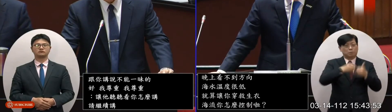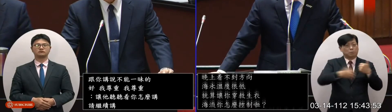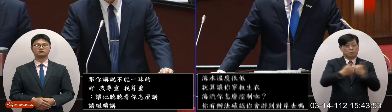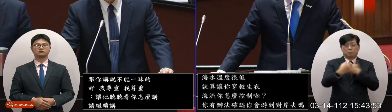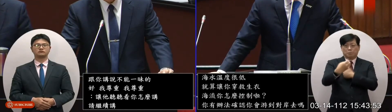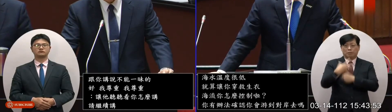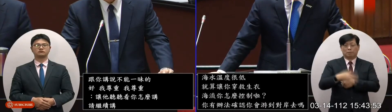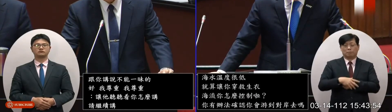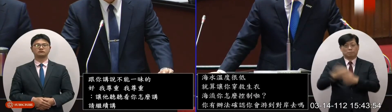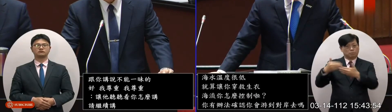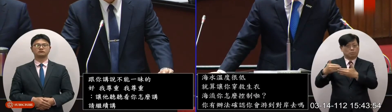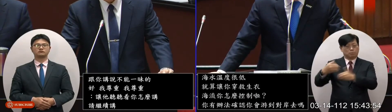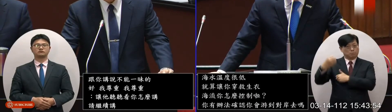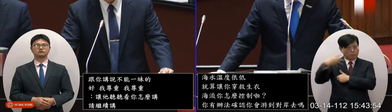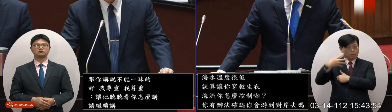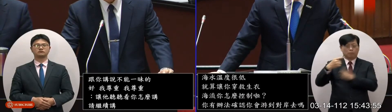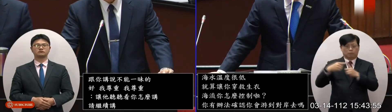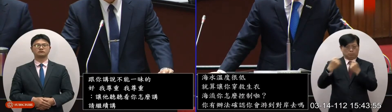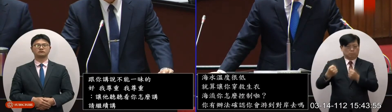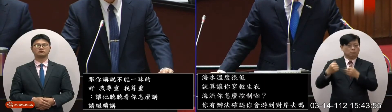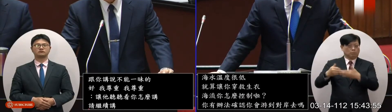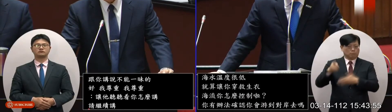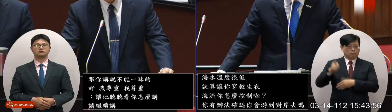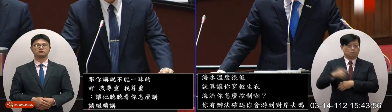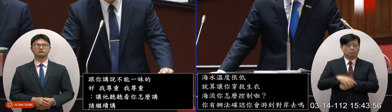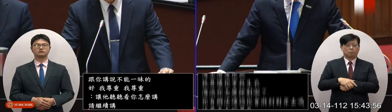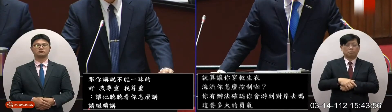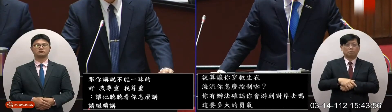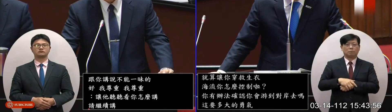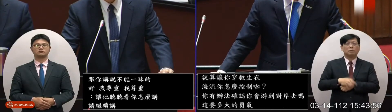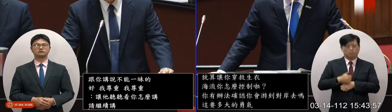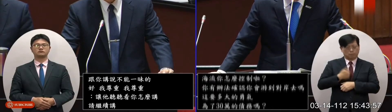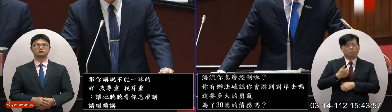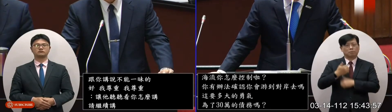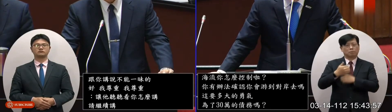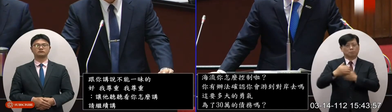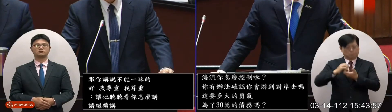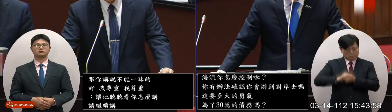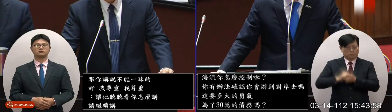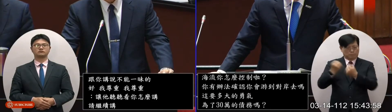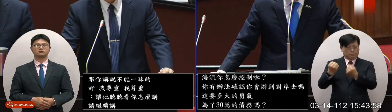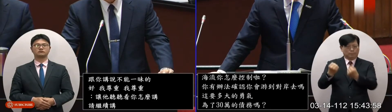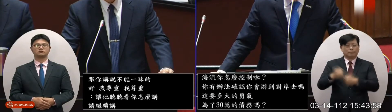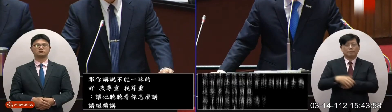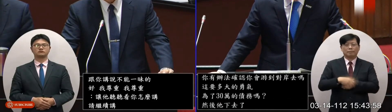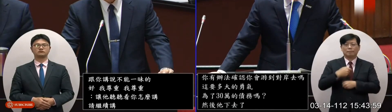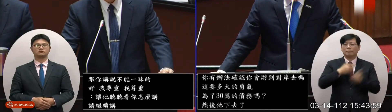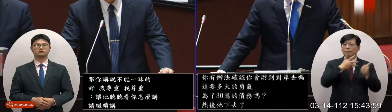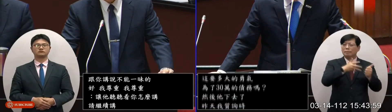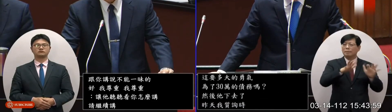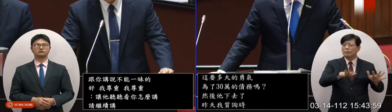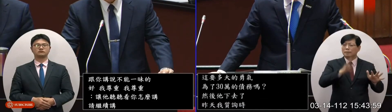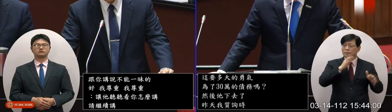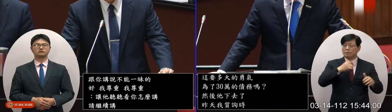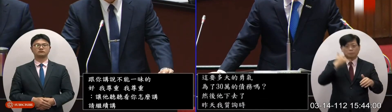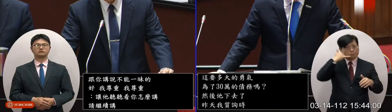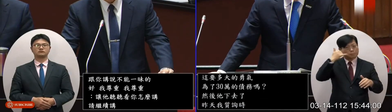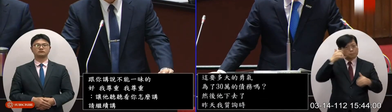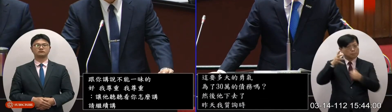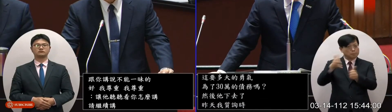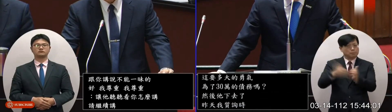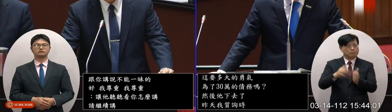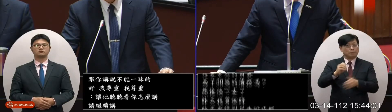说，对岸告诉我们人在他们那里，那就是确认人在他们那里嘛。那请问你们有跟他通过电